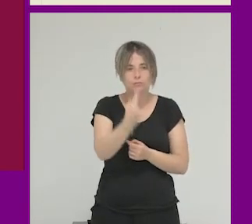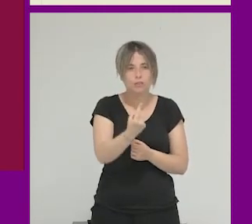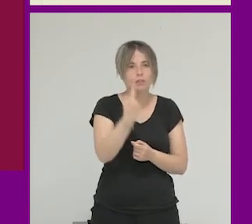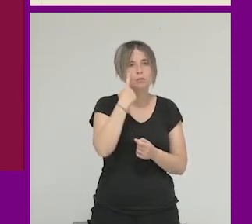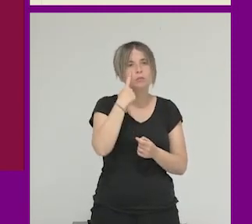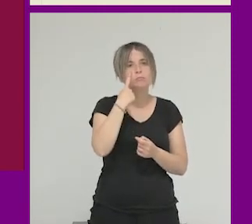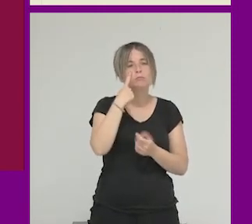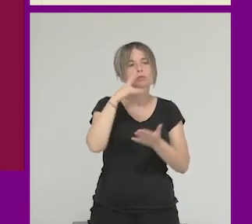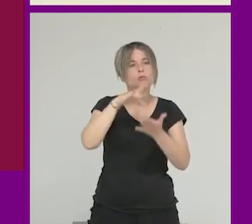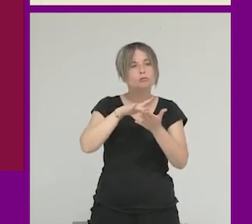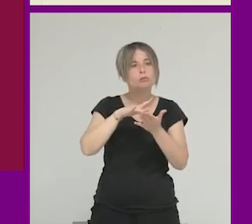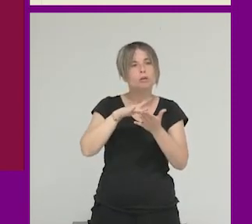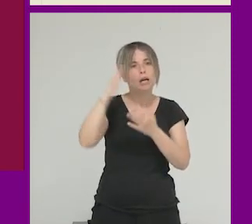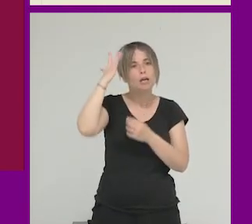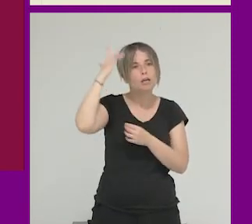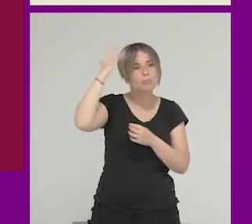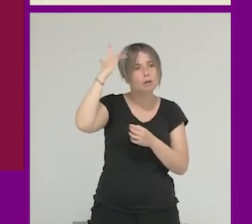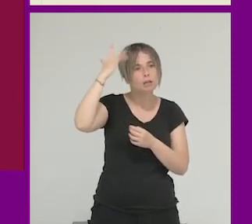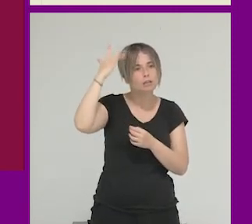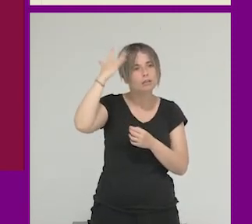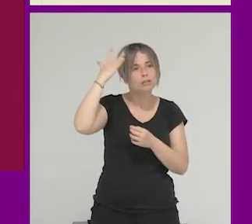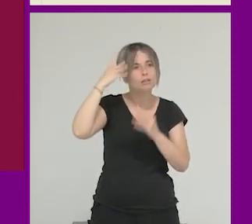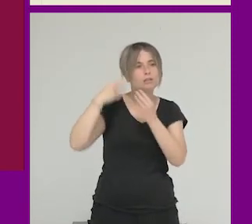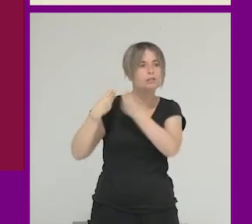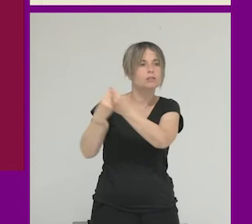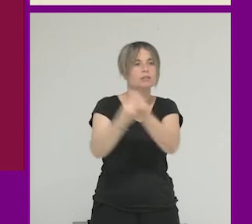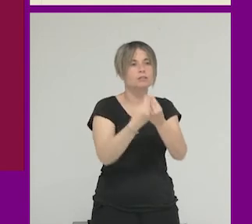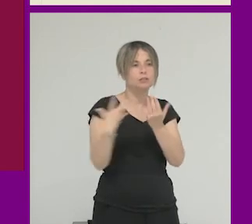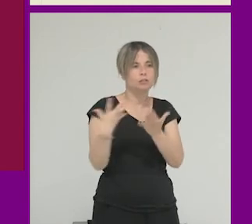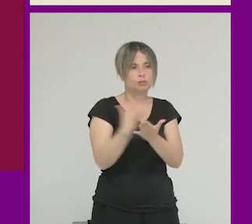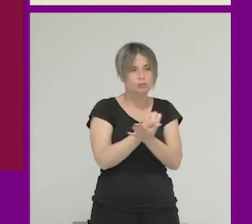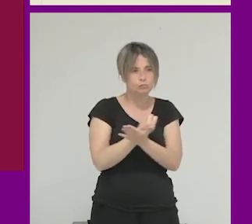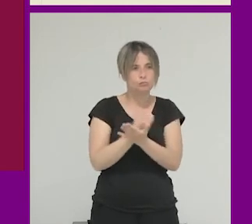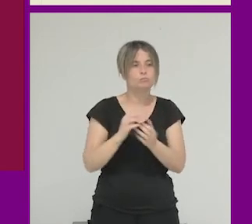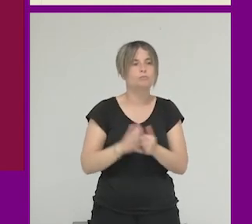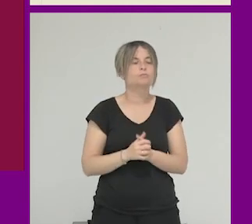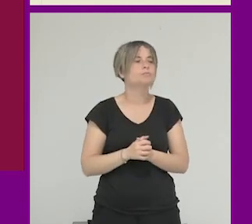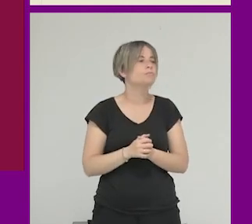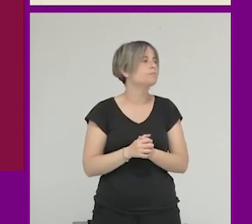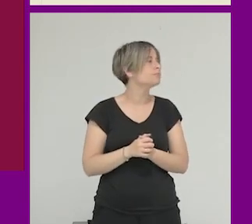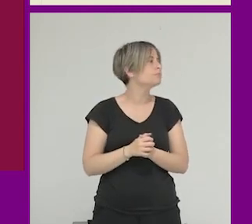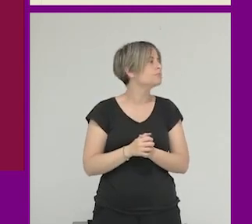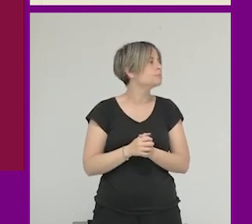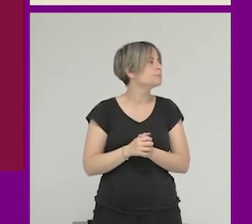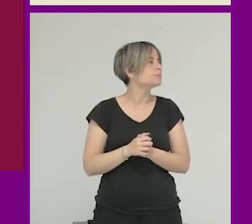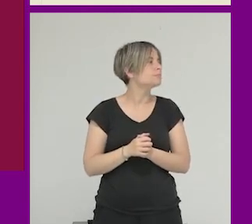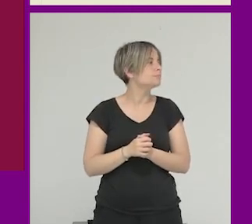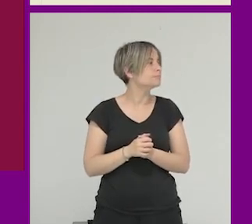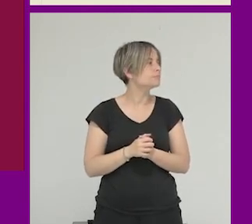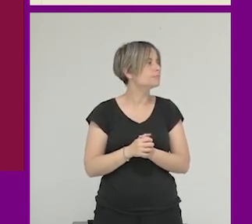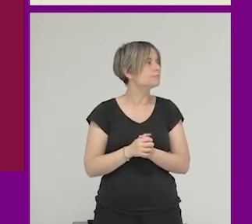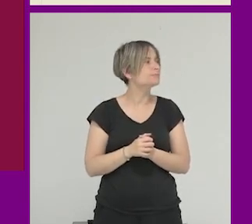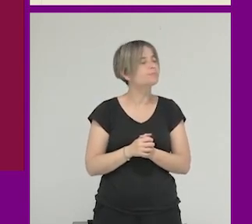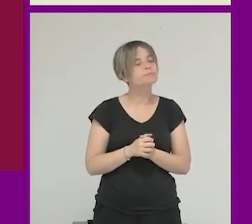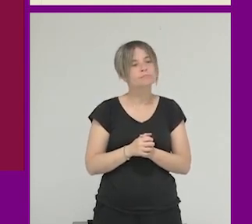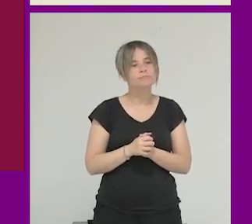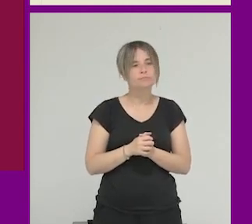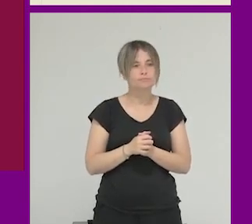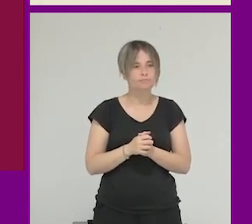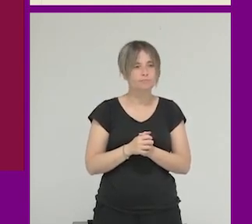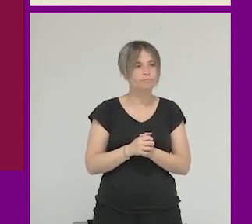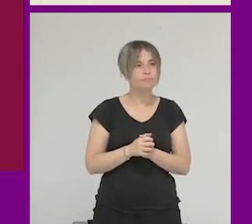landu imaginarioa guztia, ez? Eta problematetzatu egin baten. Eta izen buruen ezeskoak,